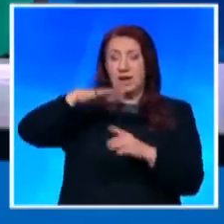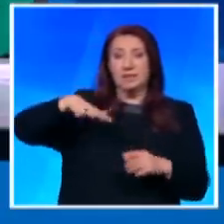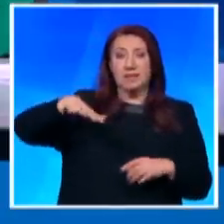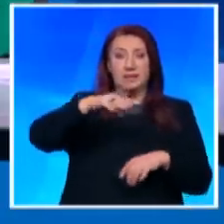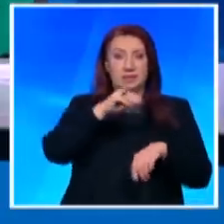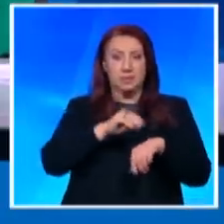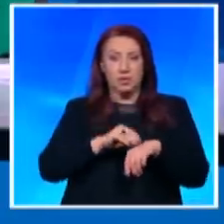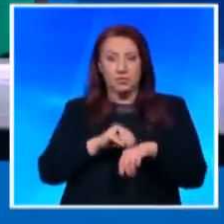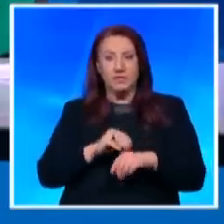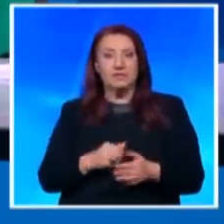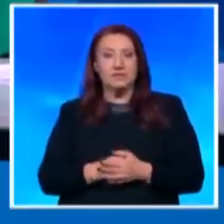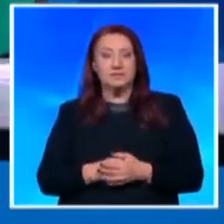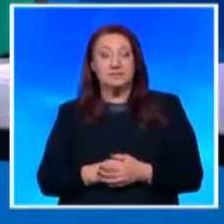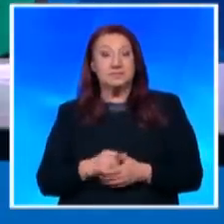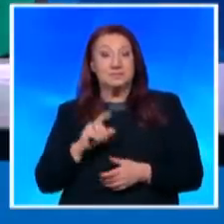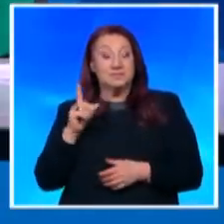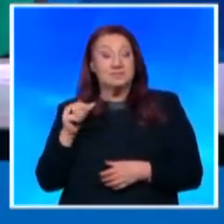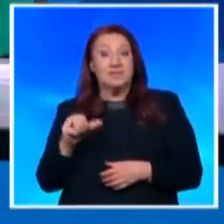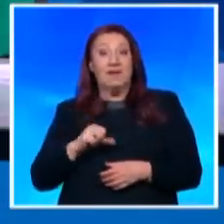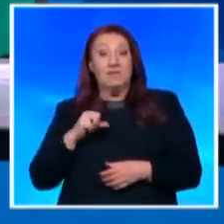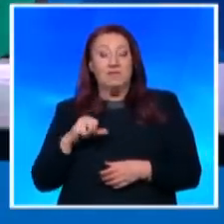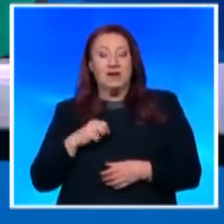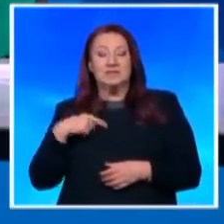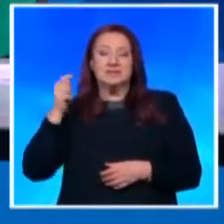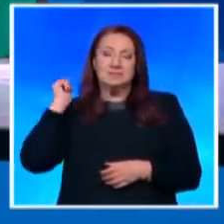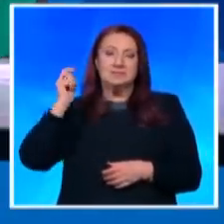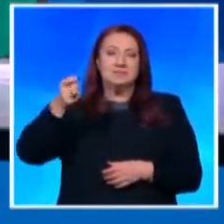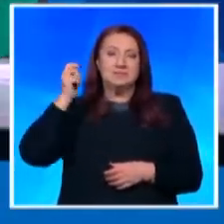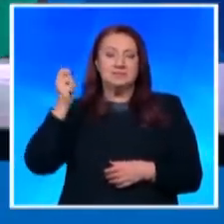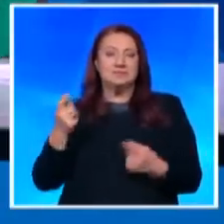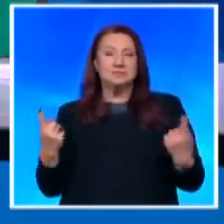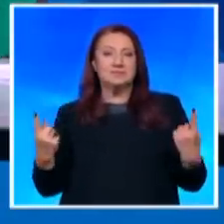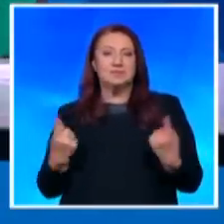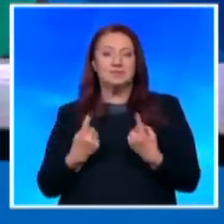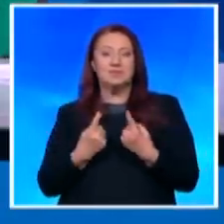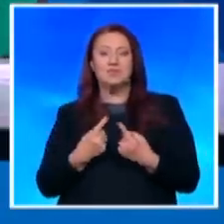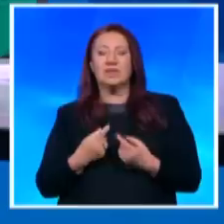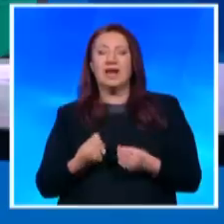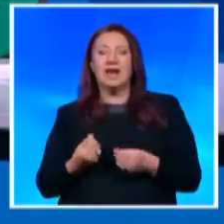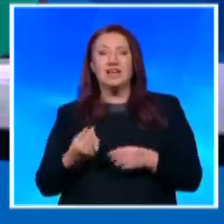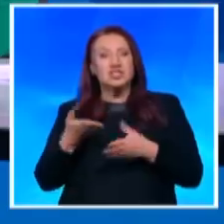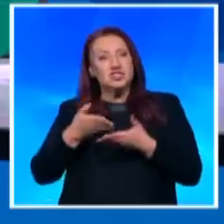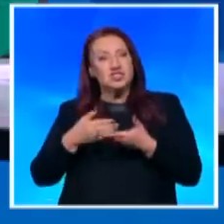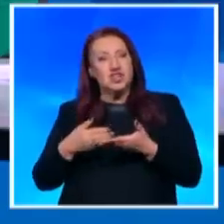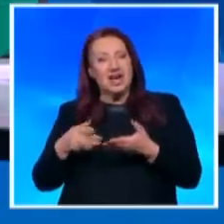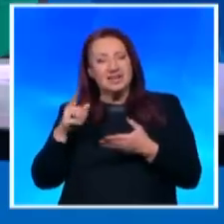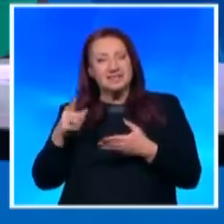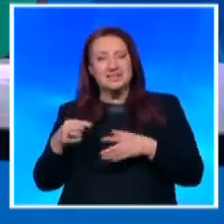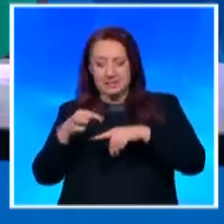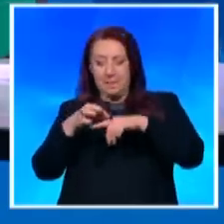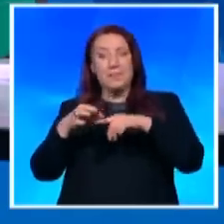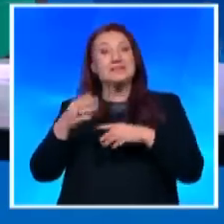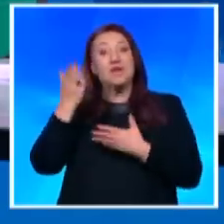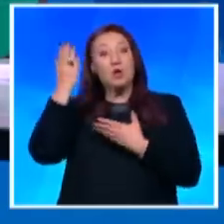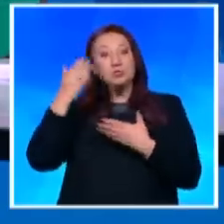С камбанен звън Враца посрещна частица от Светия кръст Господен за утрешния празник на светите Константин и Елена. Светинята пристигна от